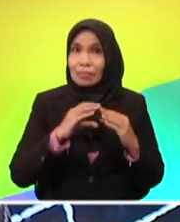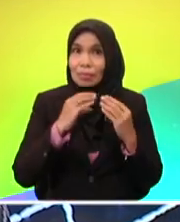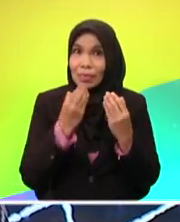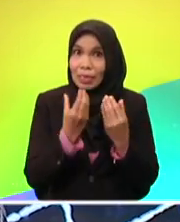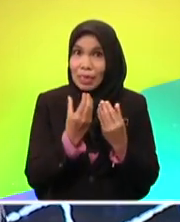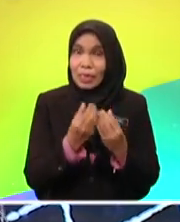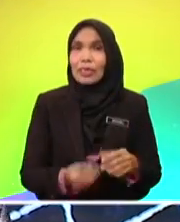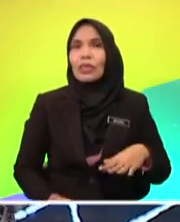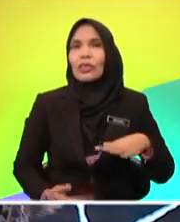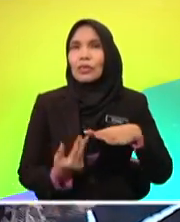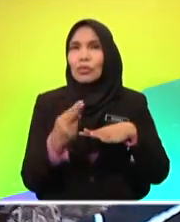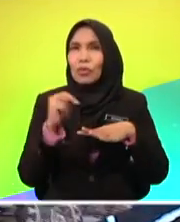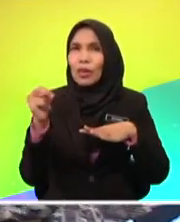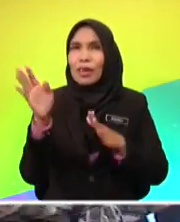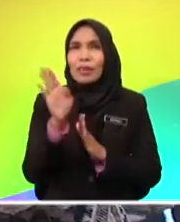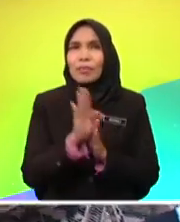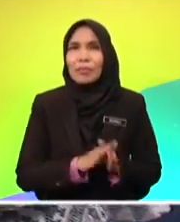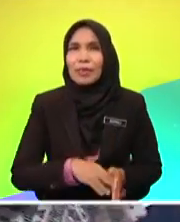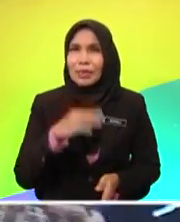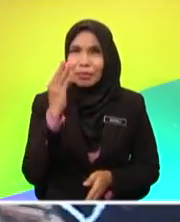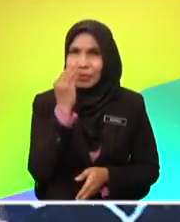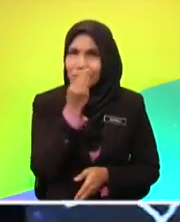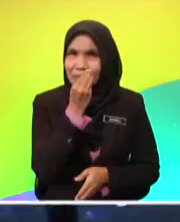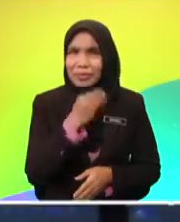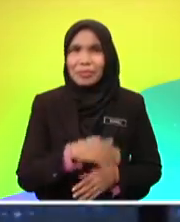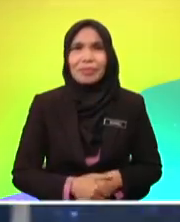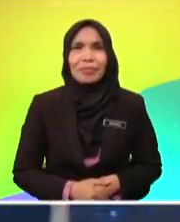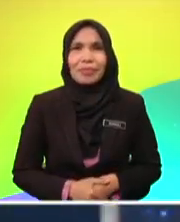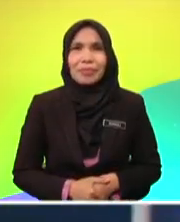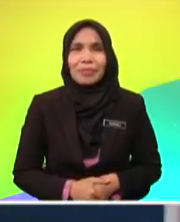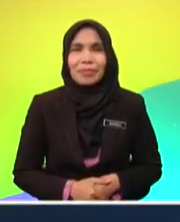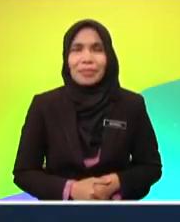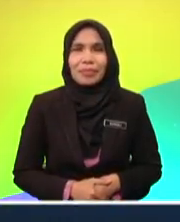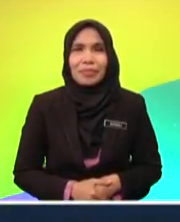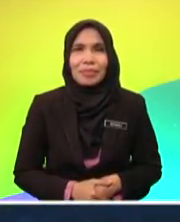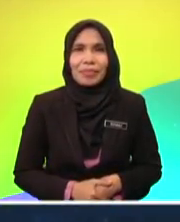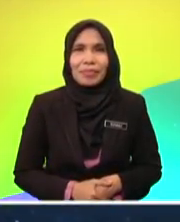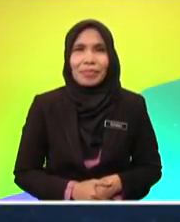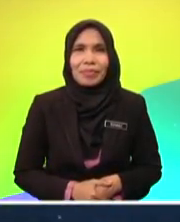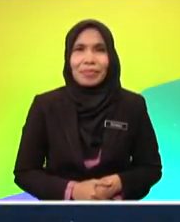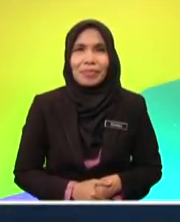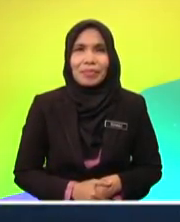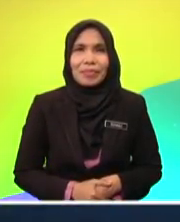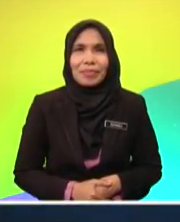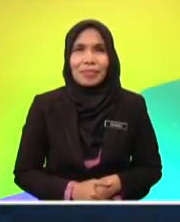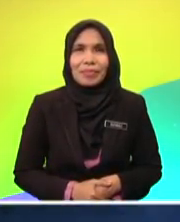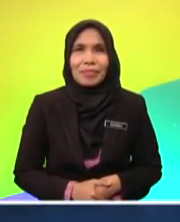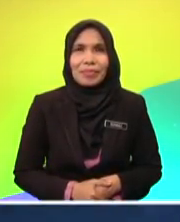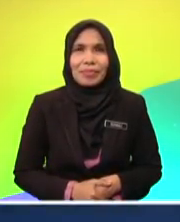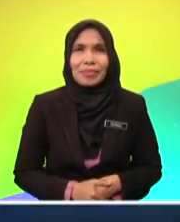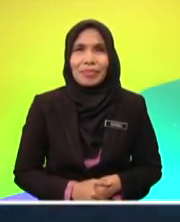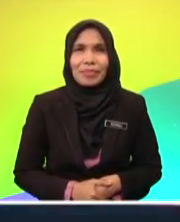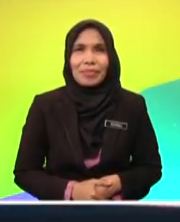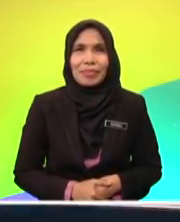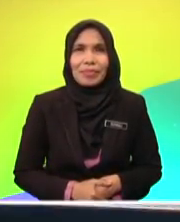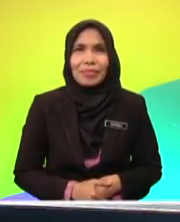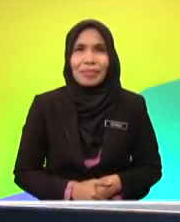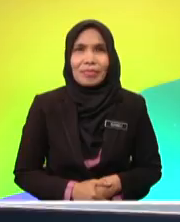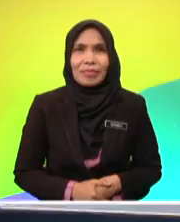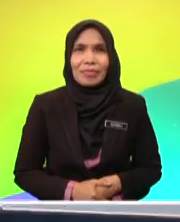Ya, pandai Kak Rina. Wah, jadi saya tampal ya. Okey, silakan Kak Rina. Baik. 5 markah untuk satu